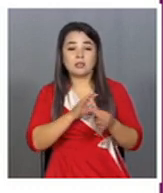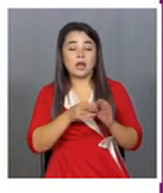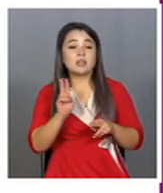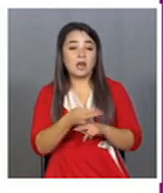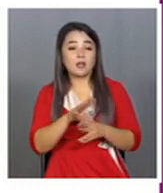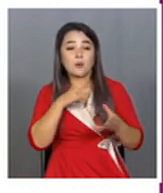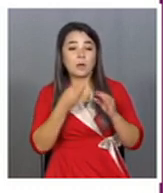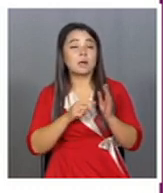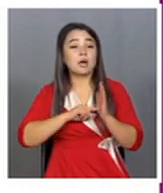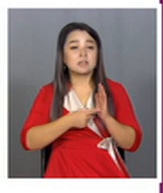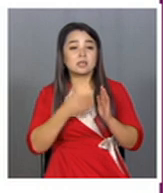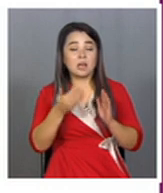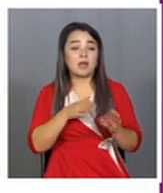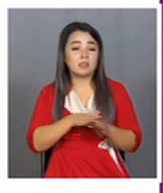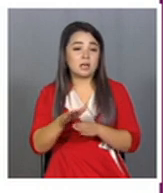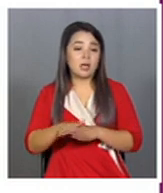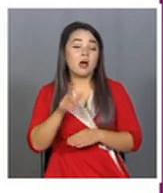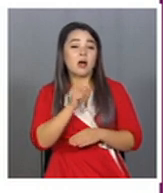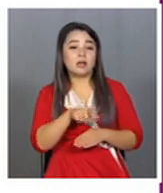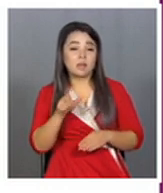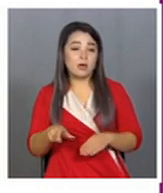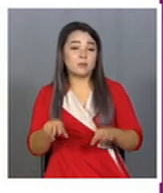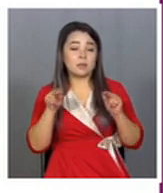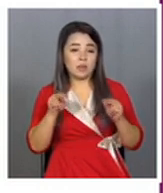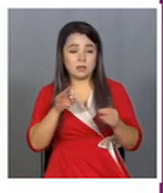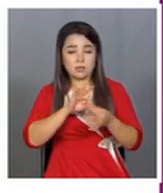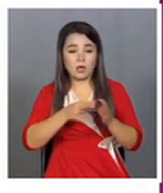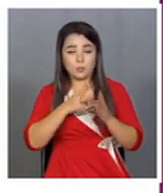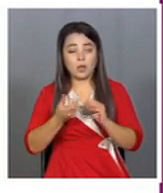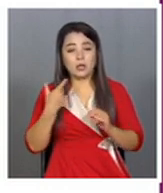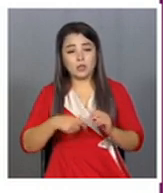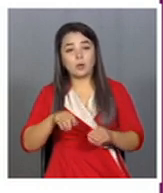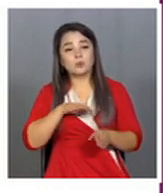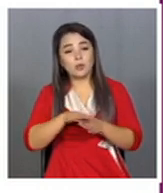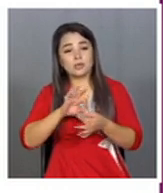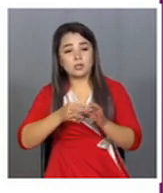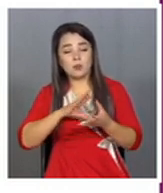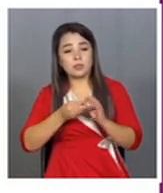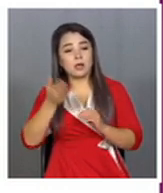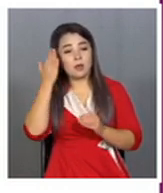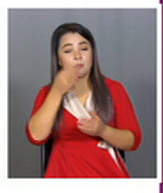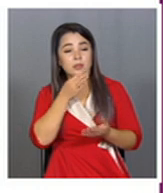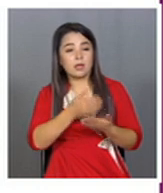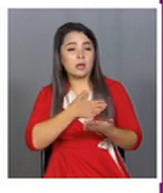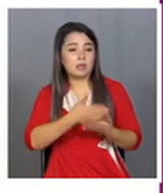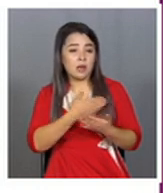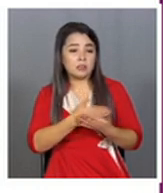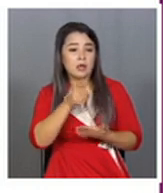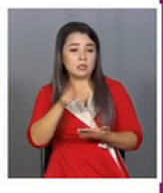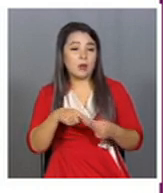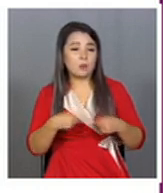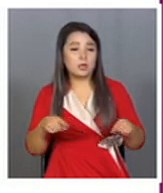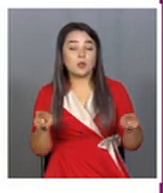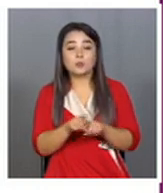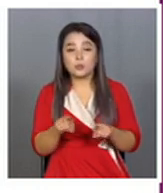тәрбиенің мақсаты іскери адал адамды өз мүддесіне жетуде табандылық көрсете алатын, басқалармен